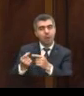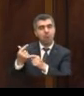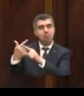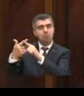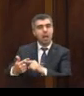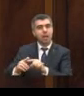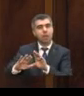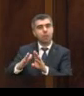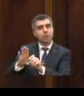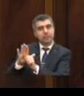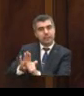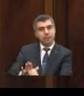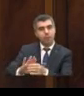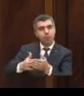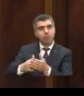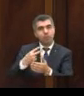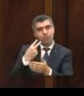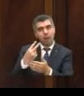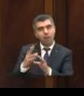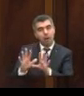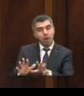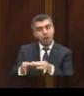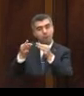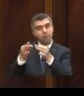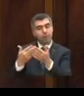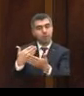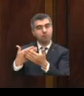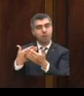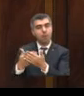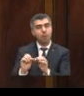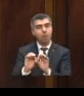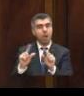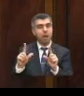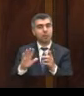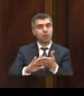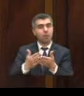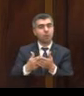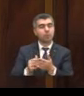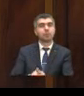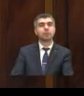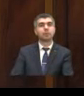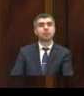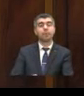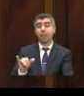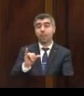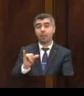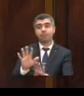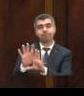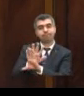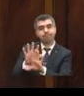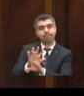كورونا، والواقع الجديد الذي فرض نفسه على الجميع هو الذي أربك